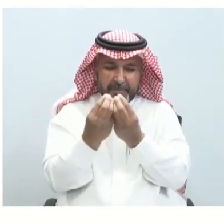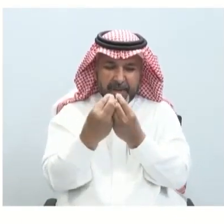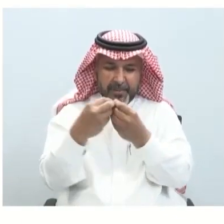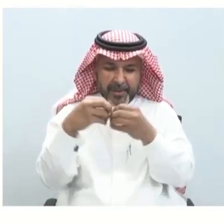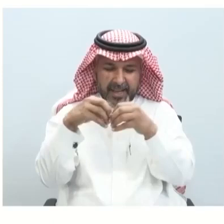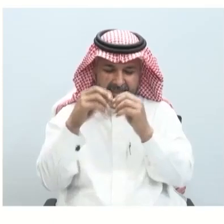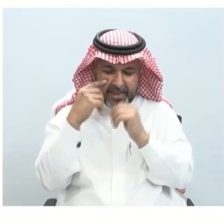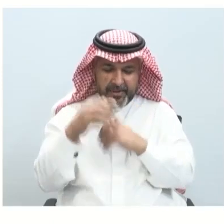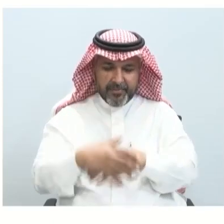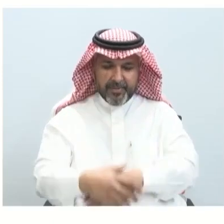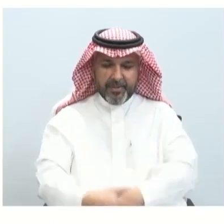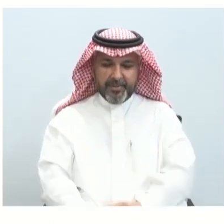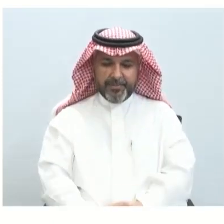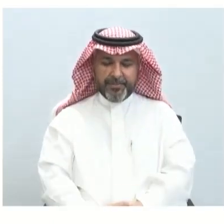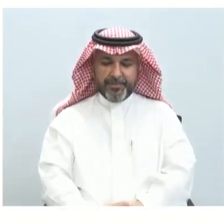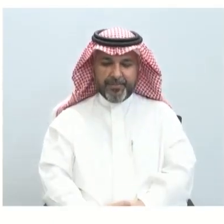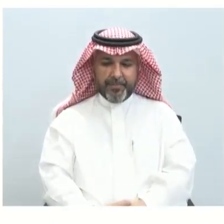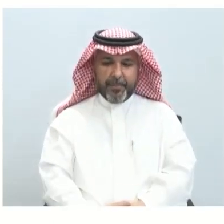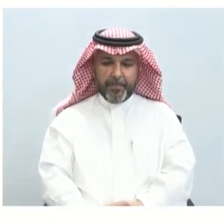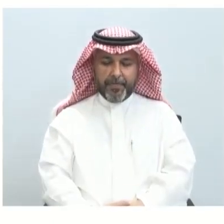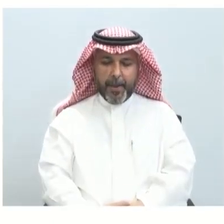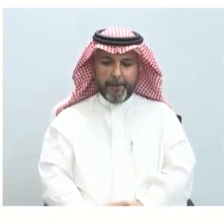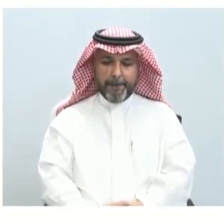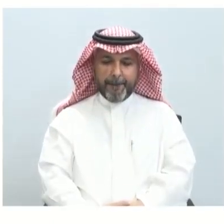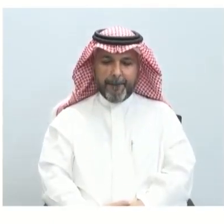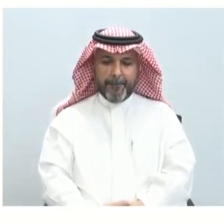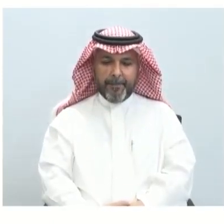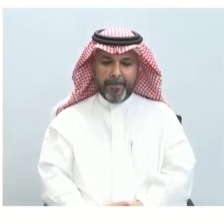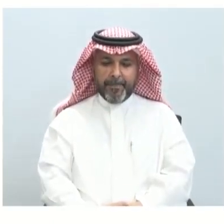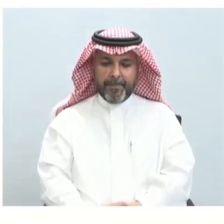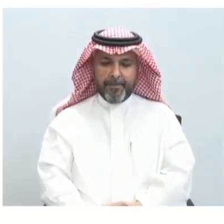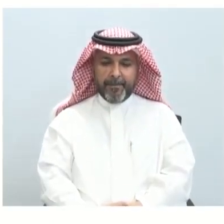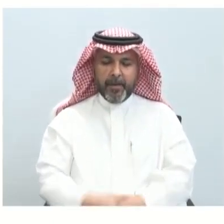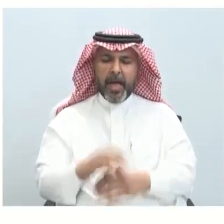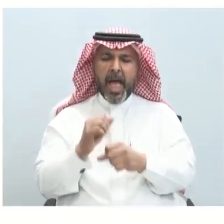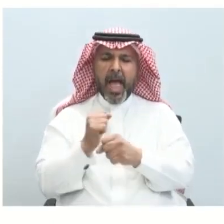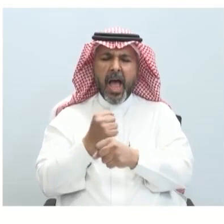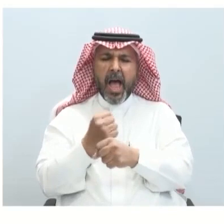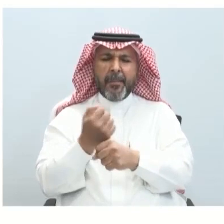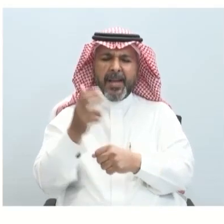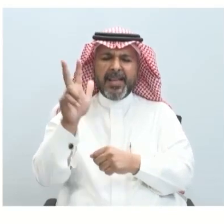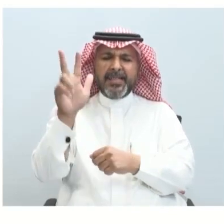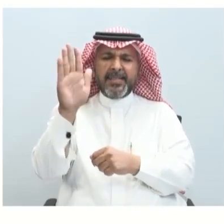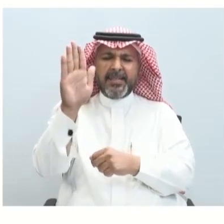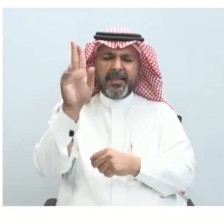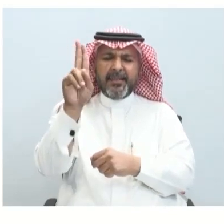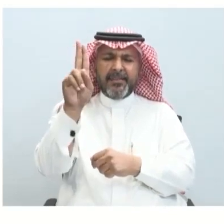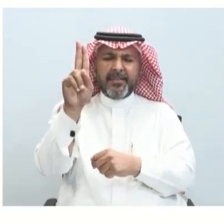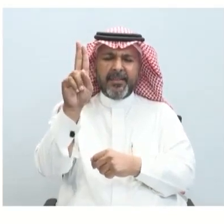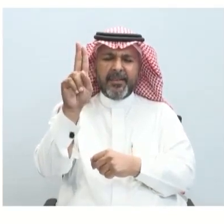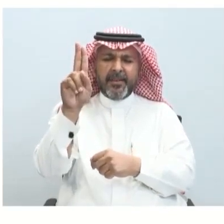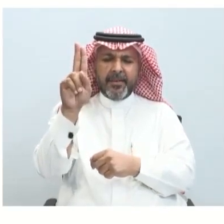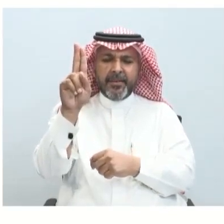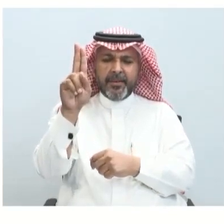الى الاقطاب بصوره صحيحه في سؤال 16 صف وصفي وظيفه السنترومير وتوقع ما قد يحدث اذا لم